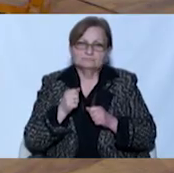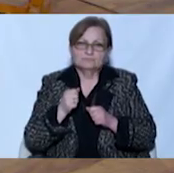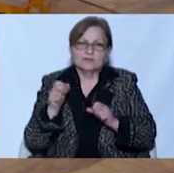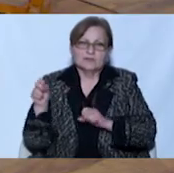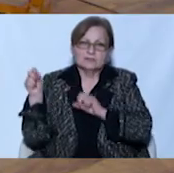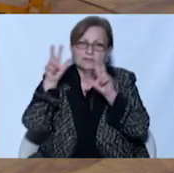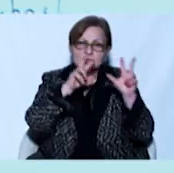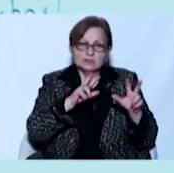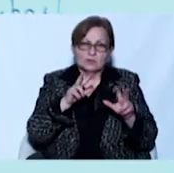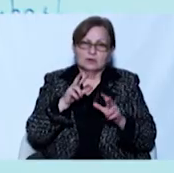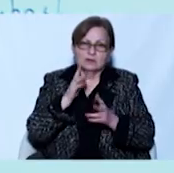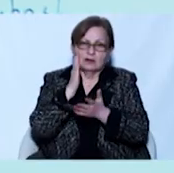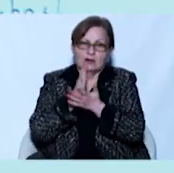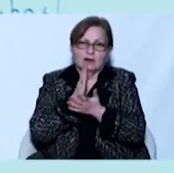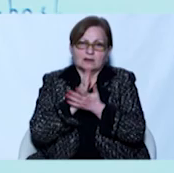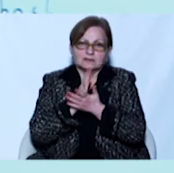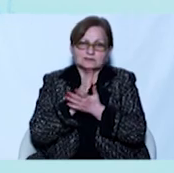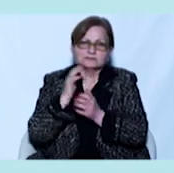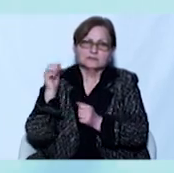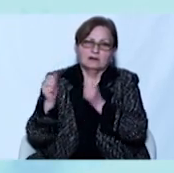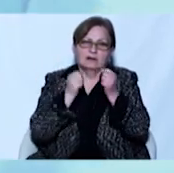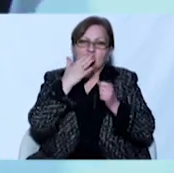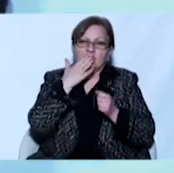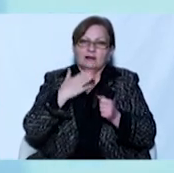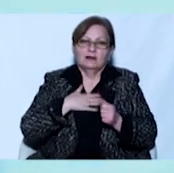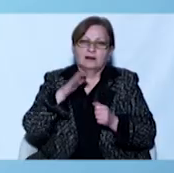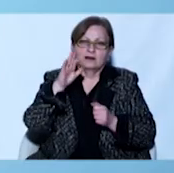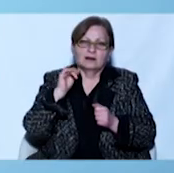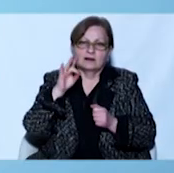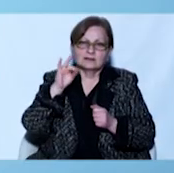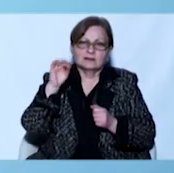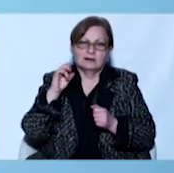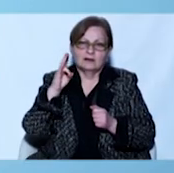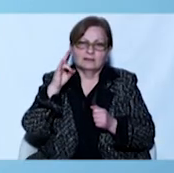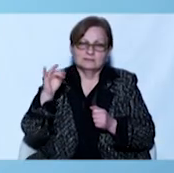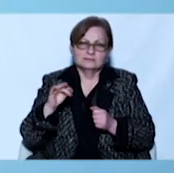დიდი დიღომი არის ქარიანი.